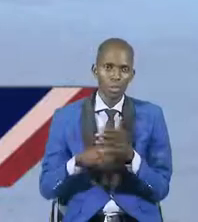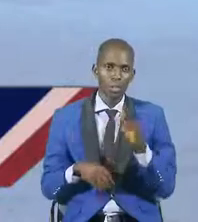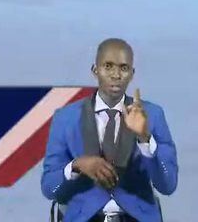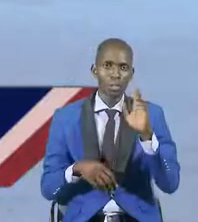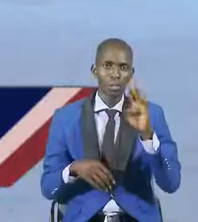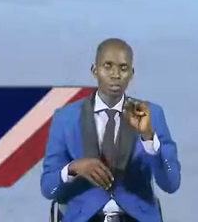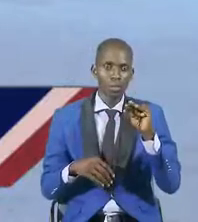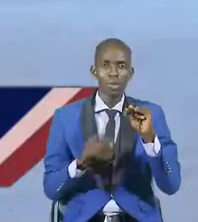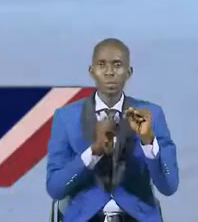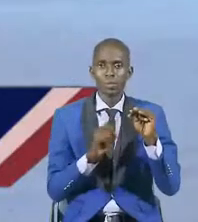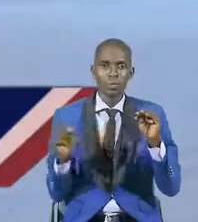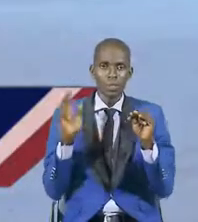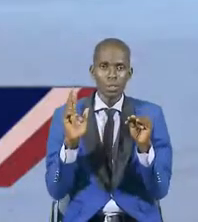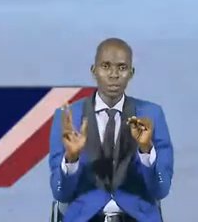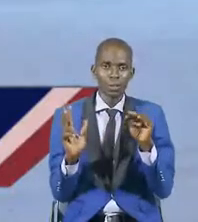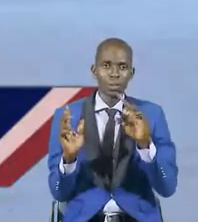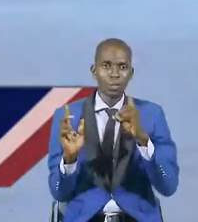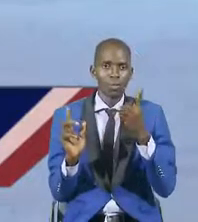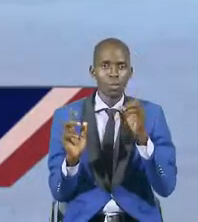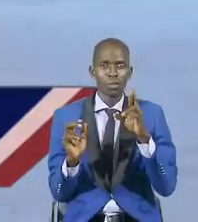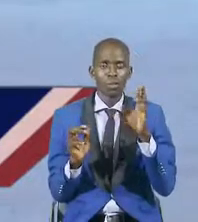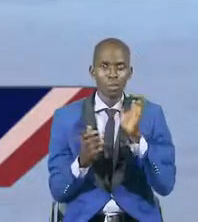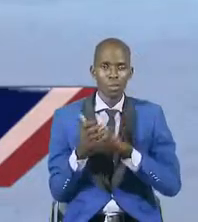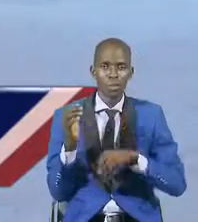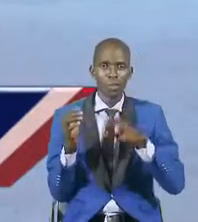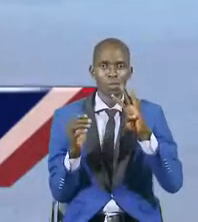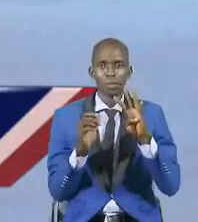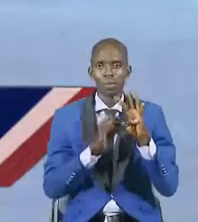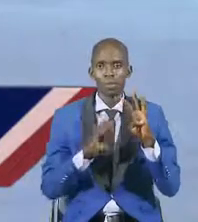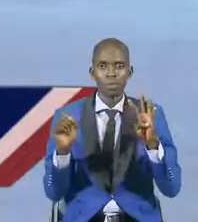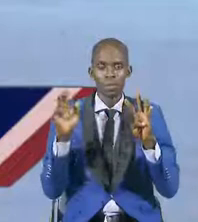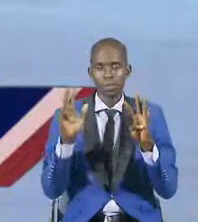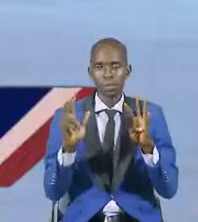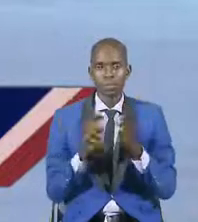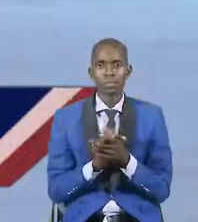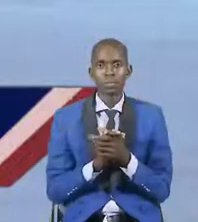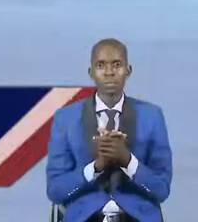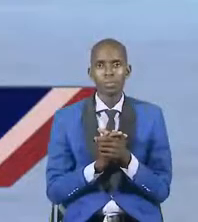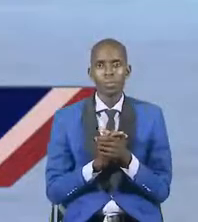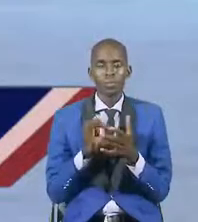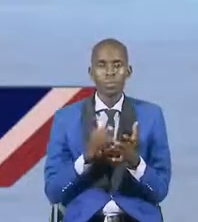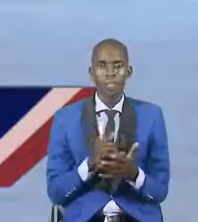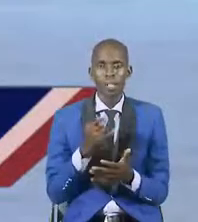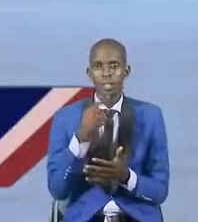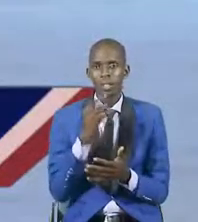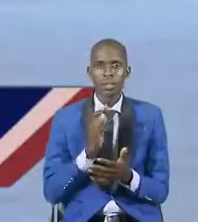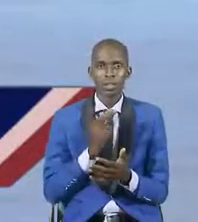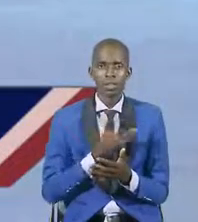Corinthiens 14, verset 3. 1 Corinthiens 14, verset 3.